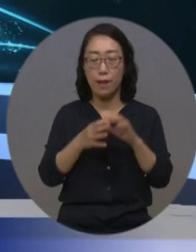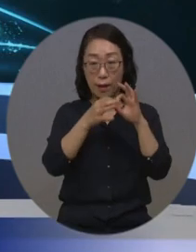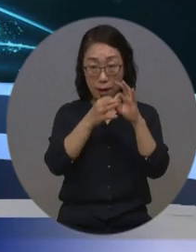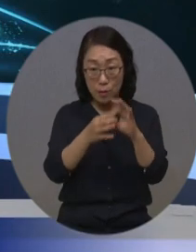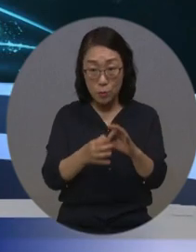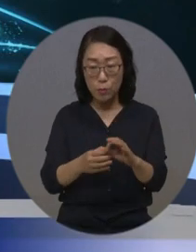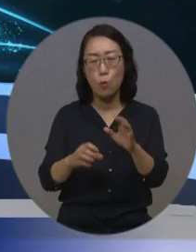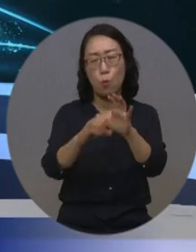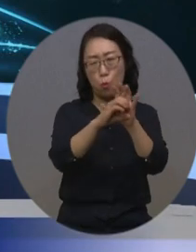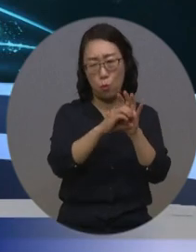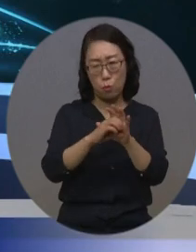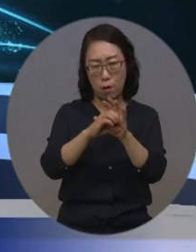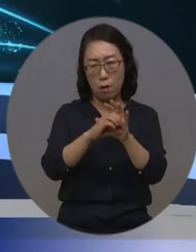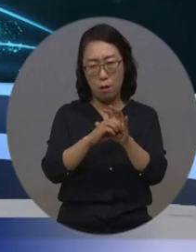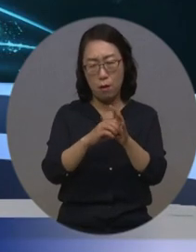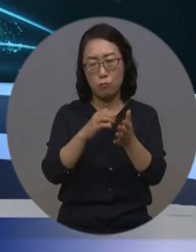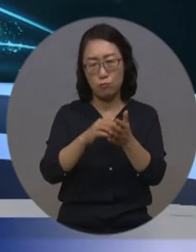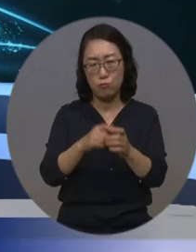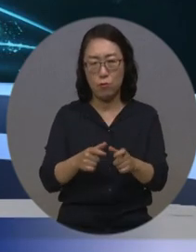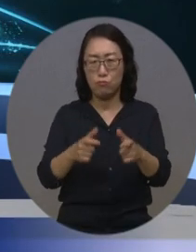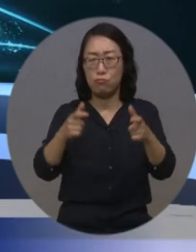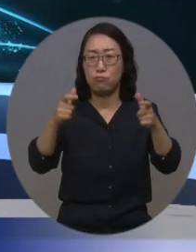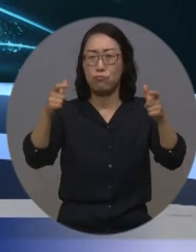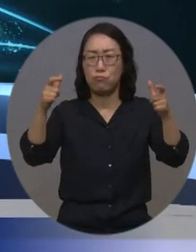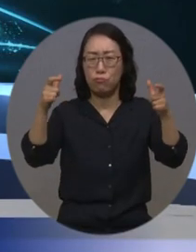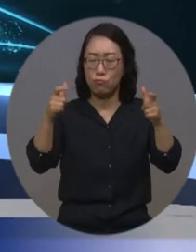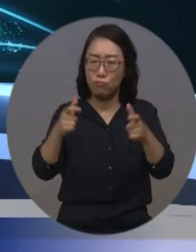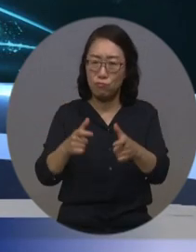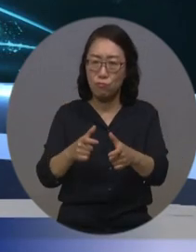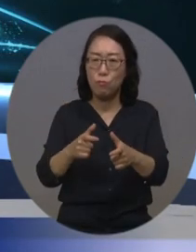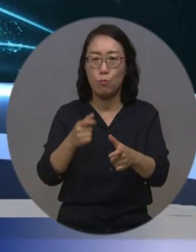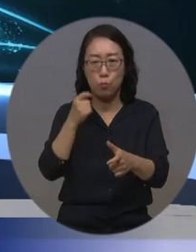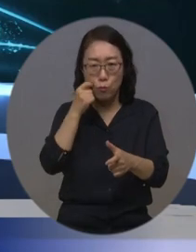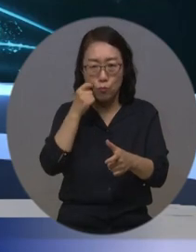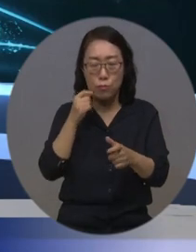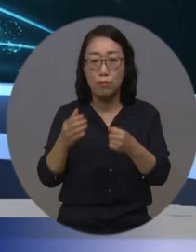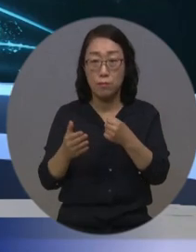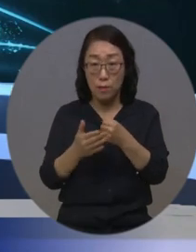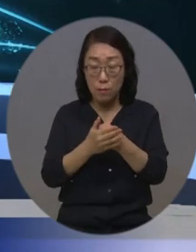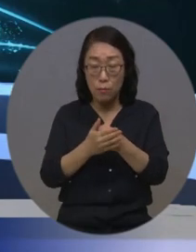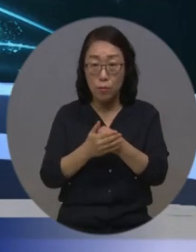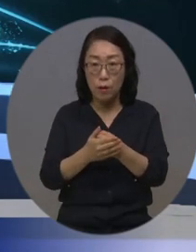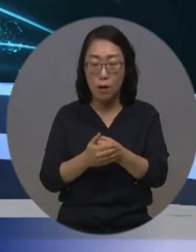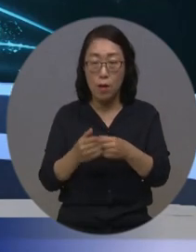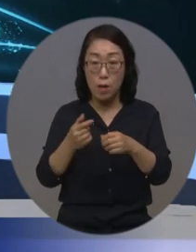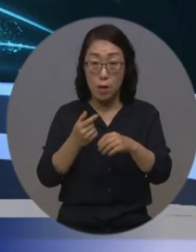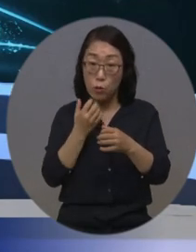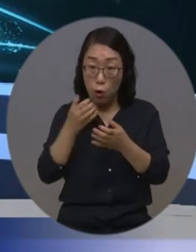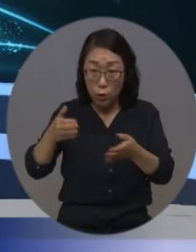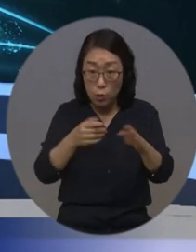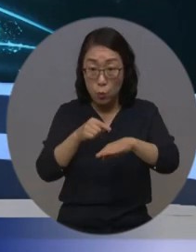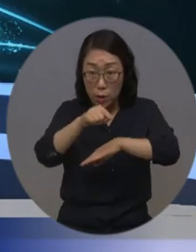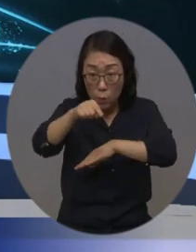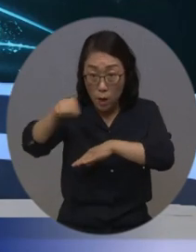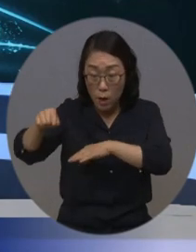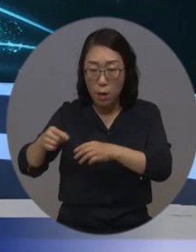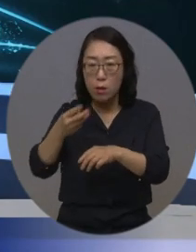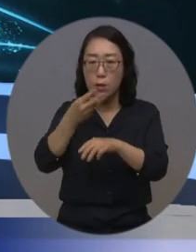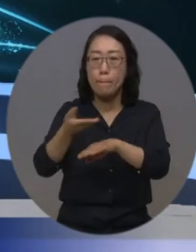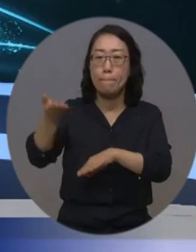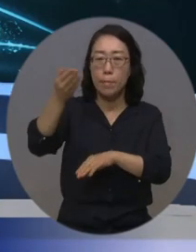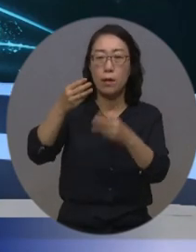계속해서 코로나19 신규 확진자 수가 줄어들 기미가 보이지 않으면서 수도권에 이어 비수도권도 3단계